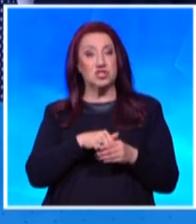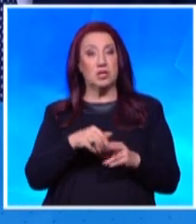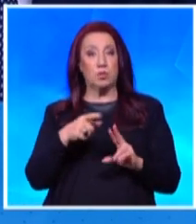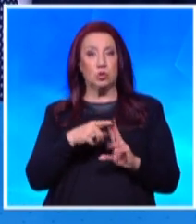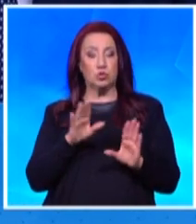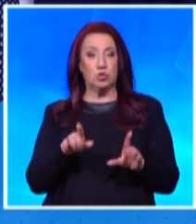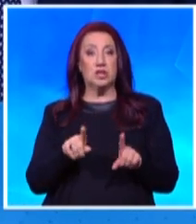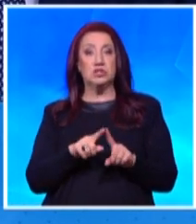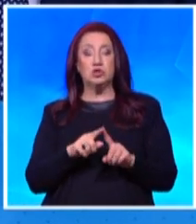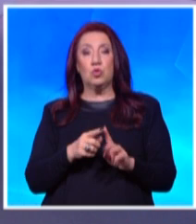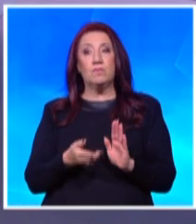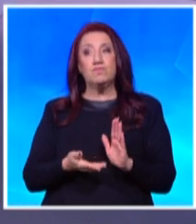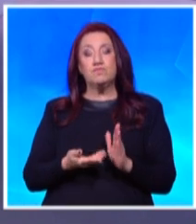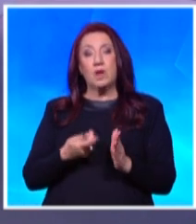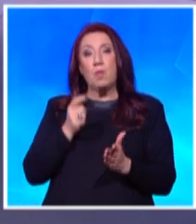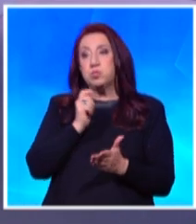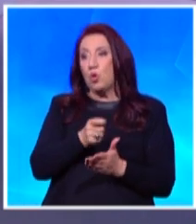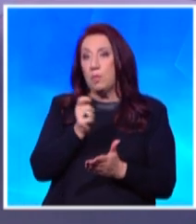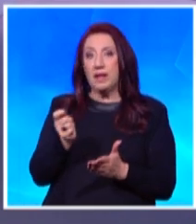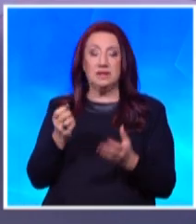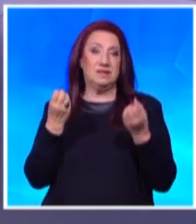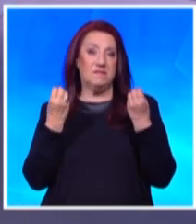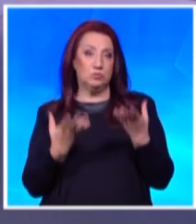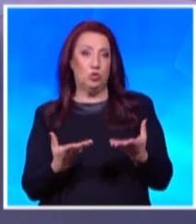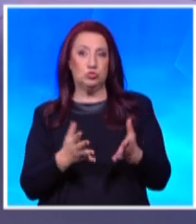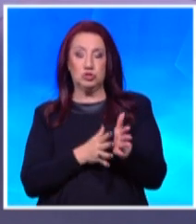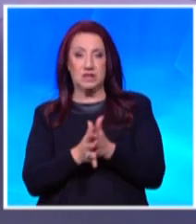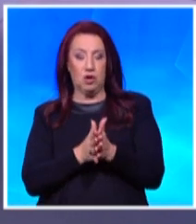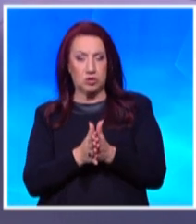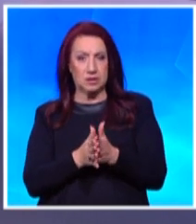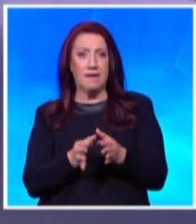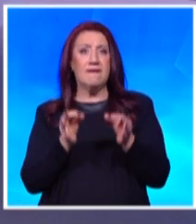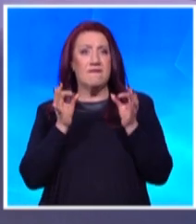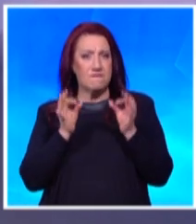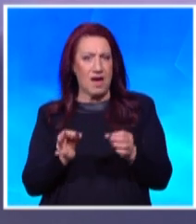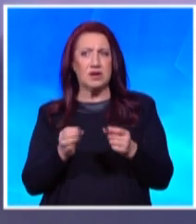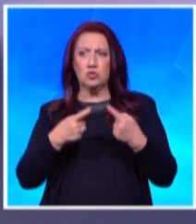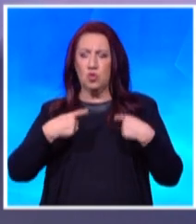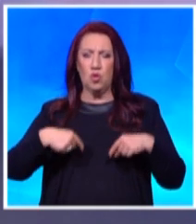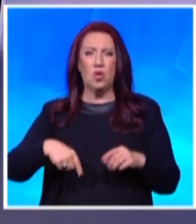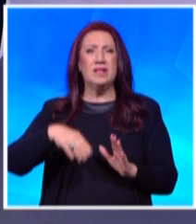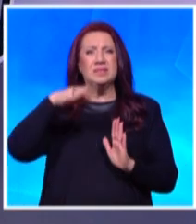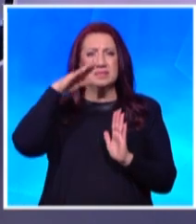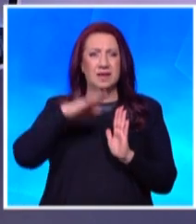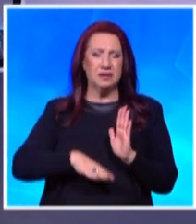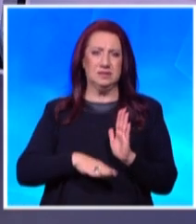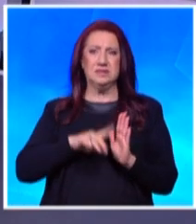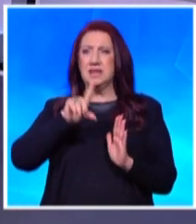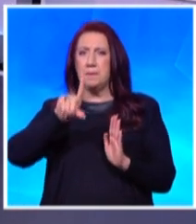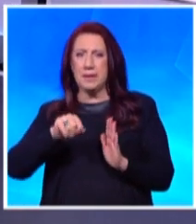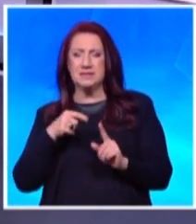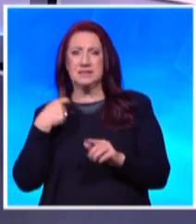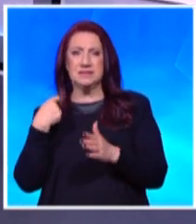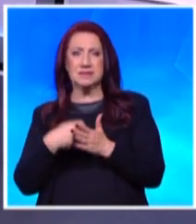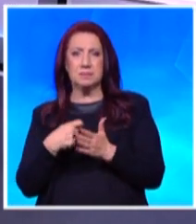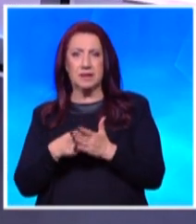покупателната способност на населението. Разбира се, нашите доходи са все пак най-низките, но въпреки всичко темпът ни е най-висок като ръст и все пак ние изпреварваме ръста на инфлация като